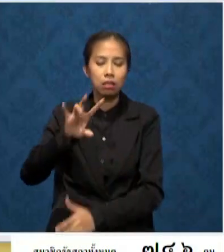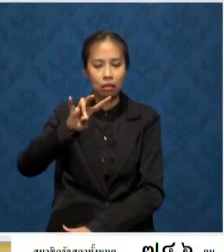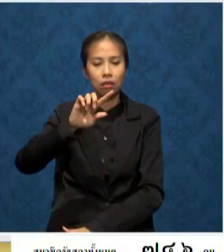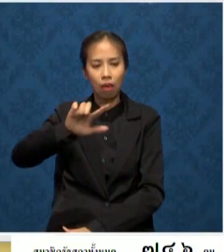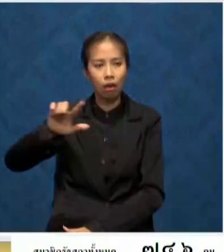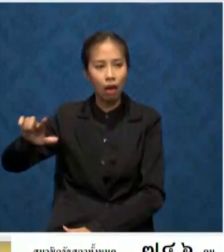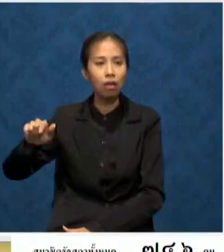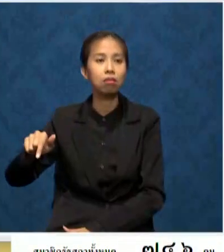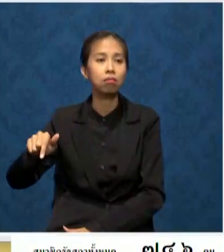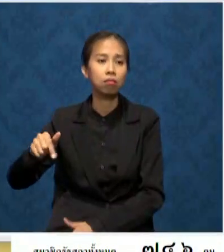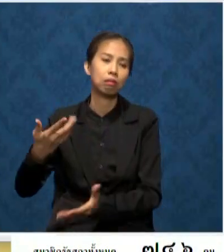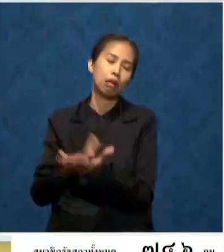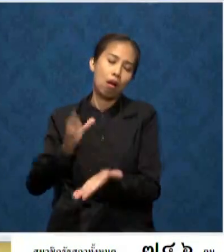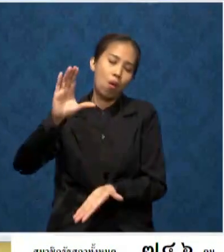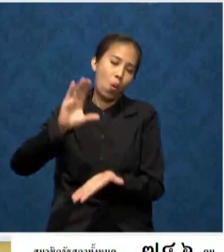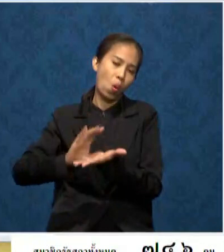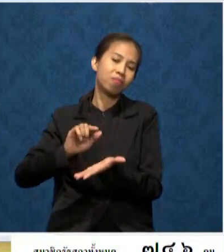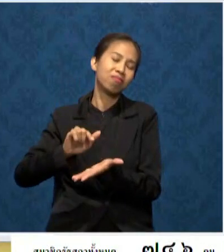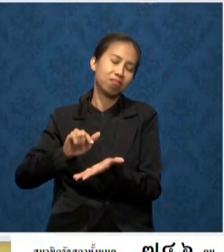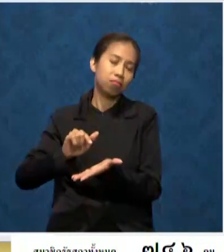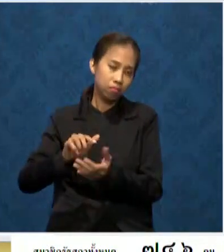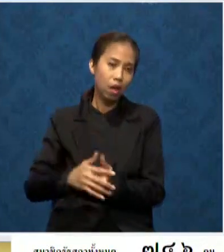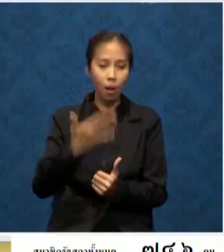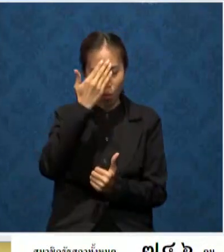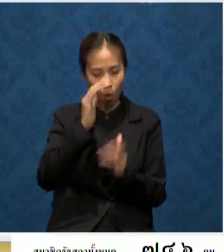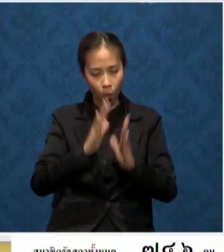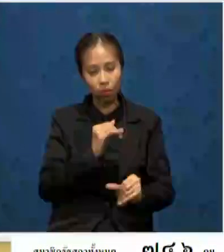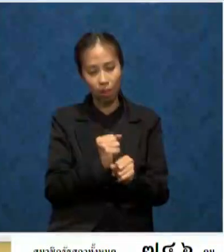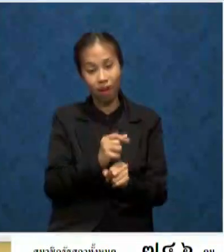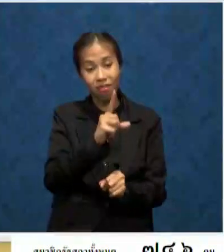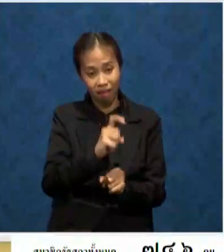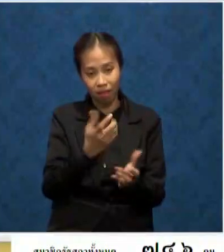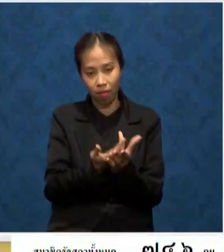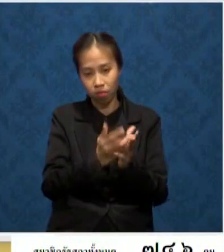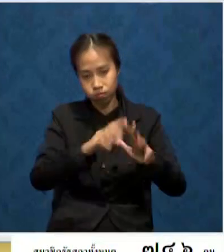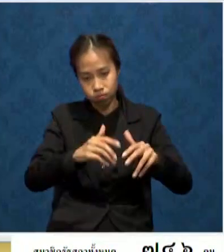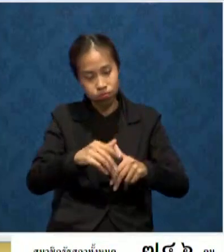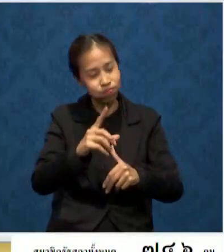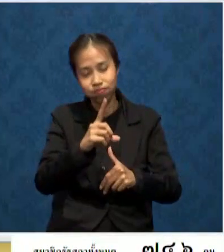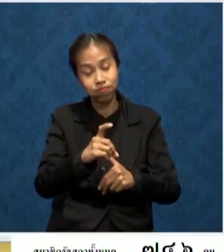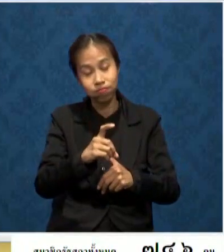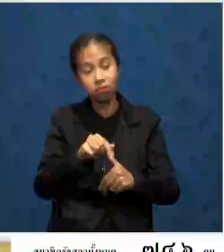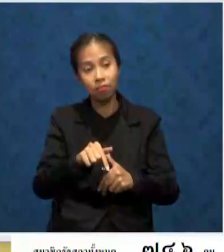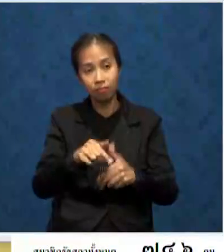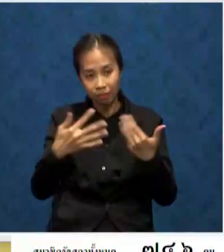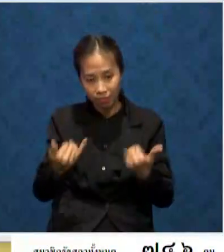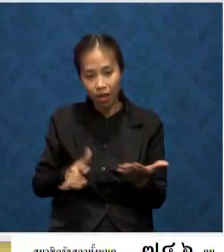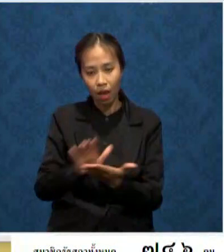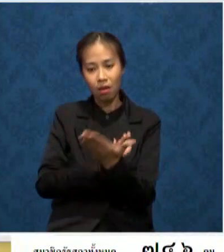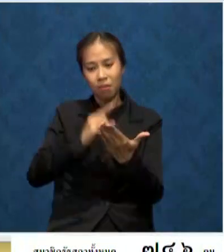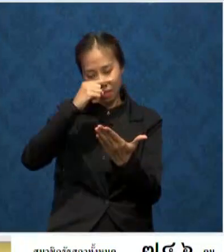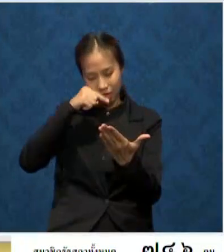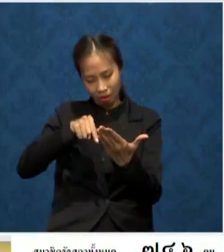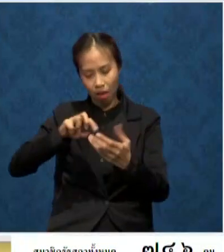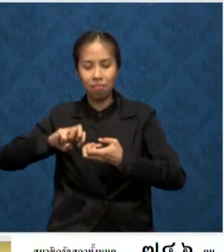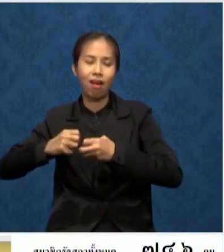กี่เท่าของโบประมาณแผ่นดินเพราะฉะนั้นนี่คือปญหาสำคัญของประเทศไยที่ผ่านการขา